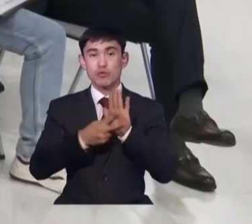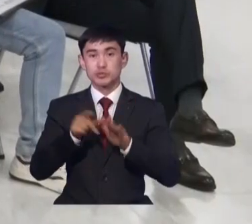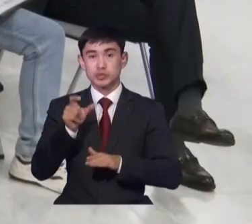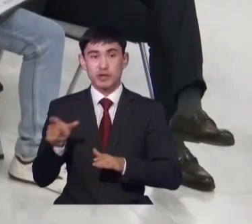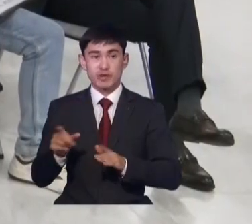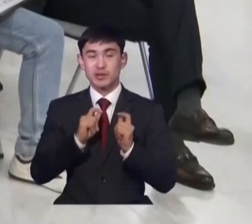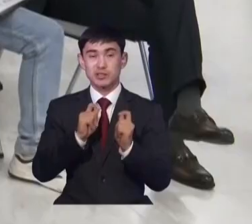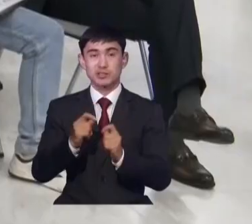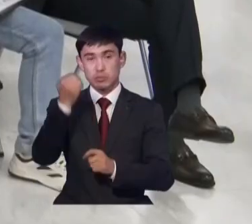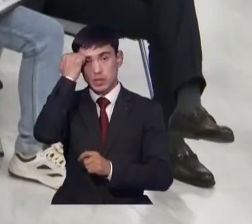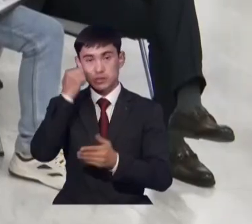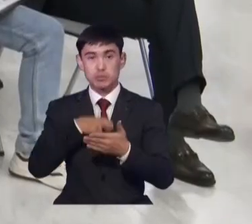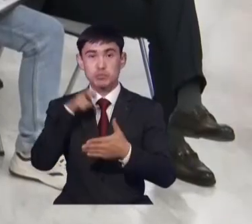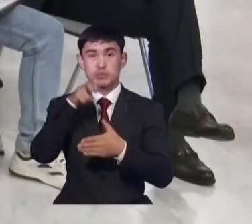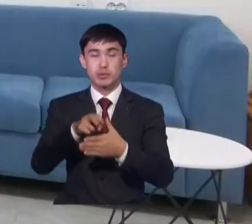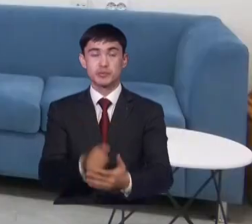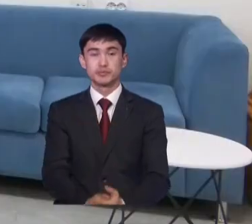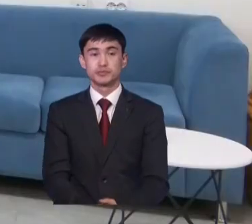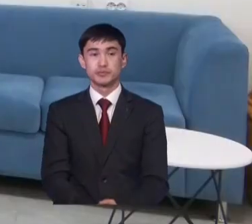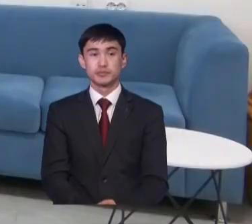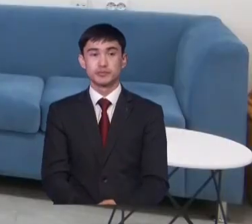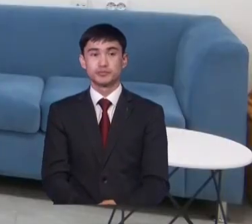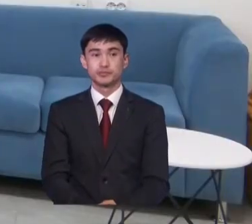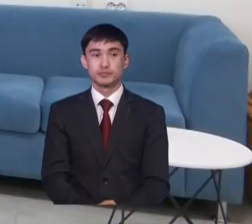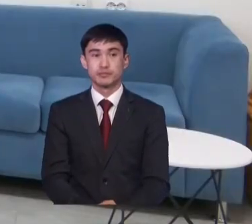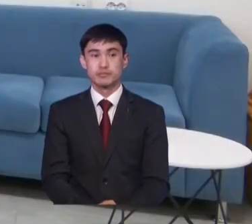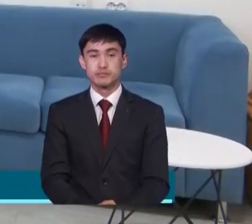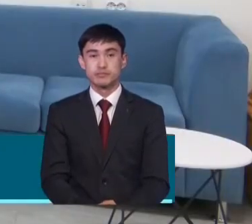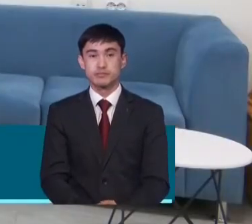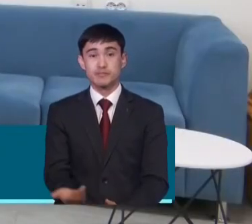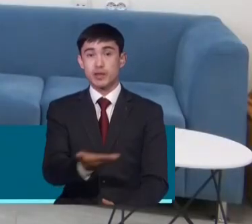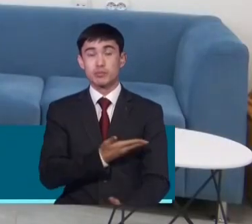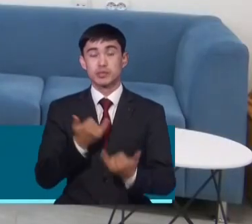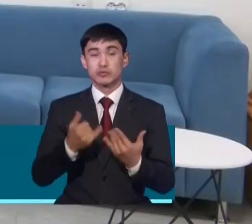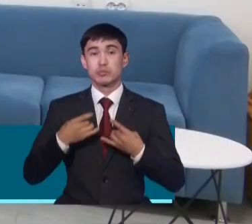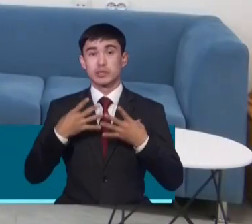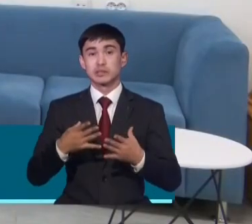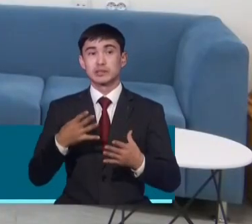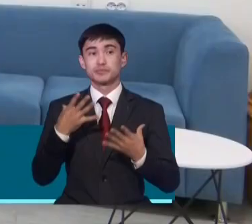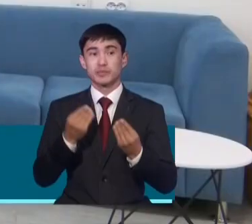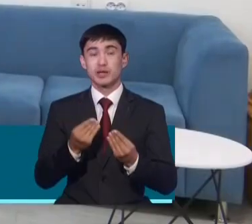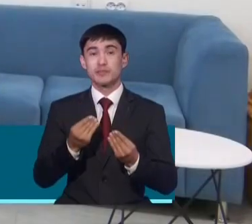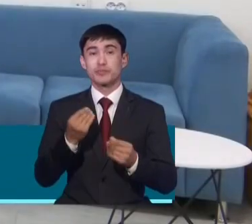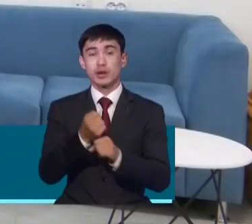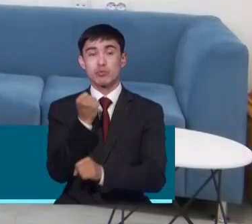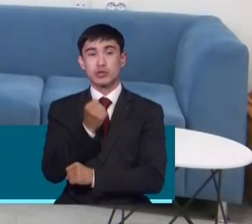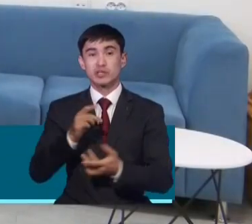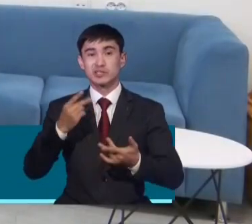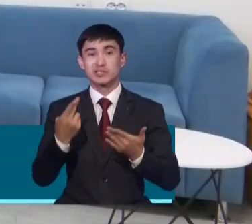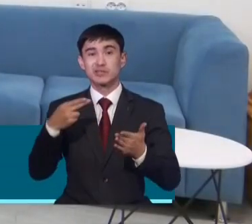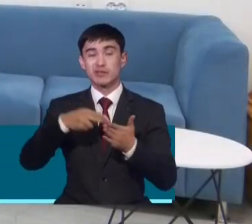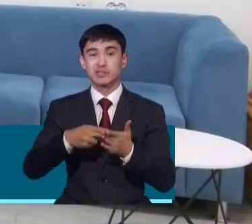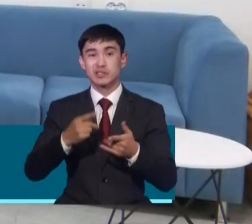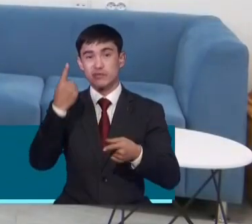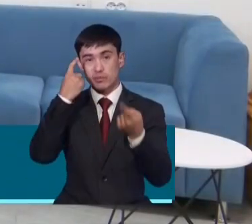человек награждены благодарственными письмами. Сегодня мы отмечаем День работников цифровизации и информационных